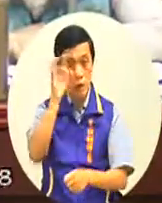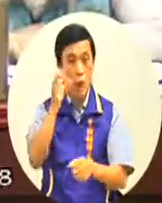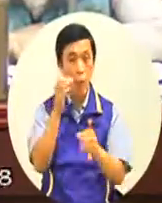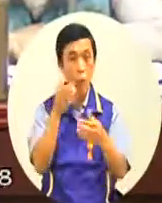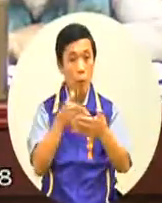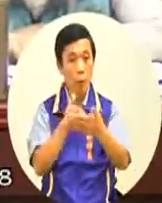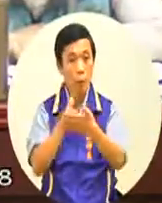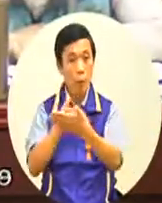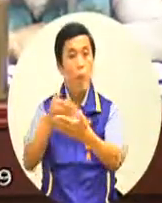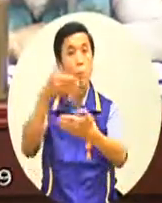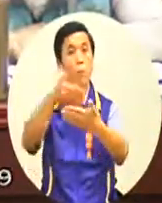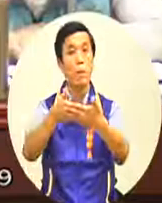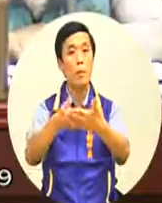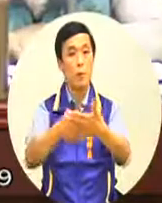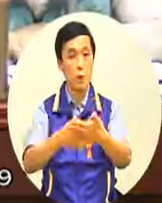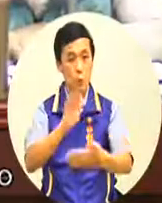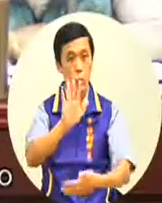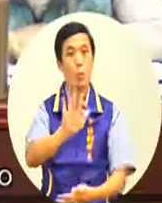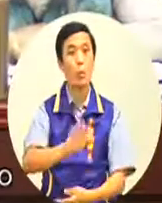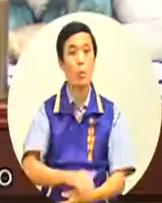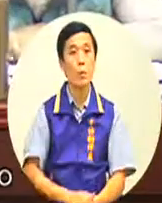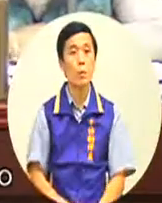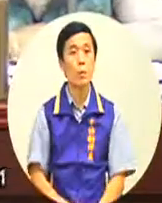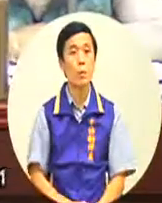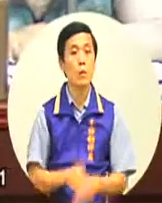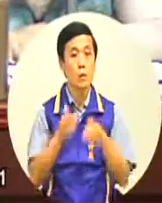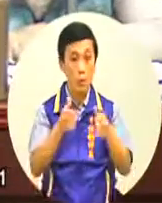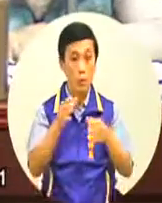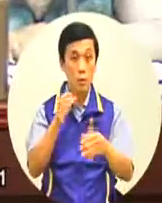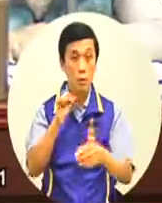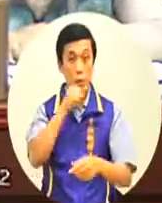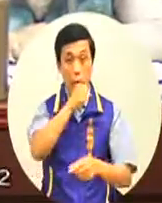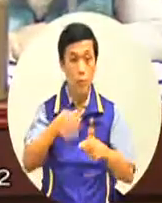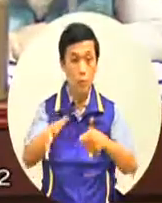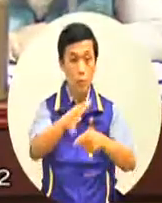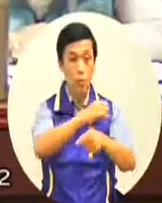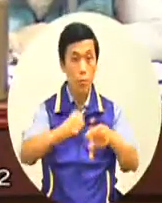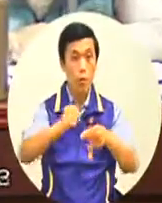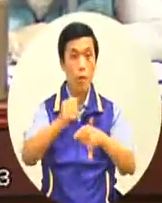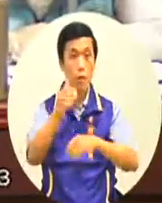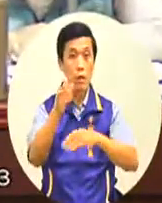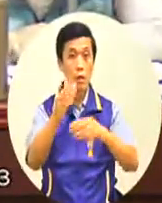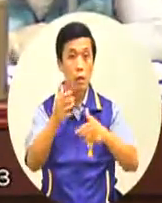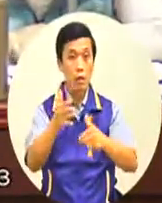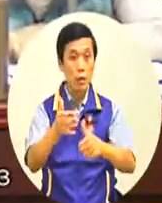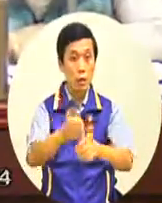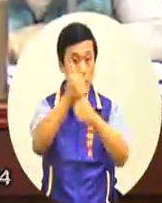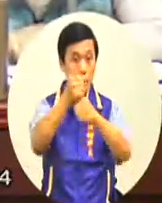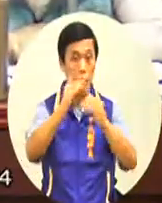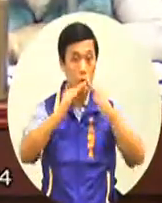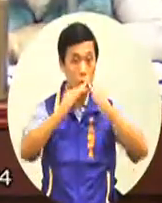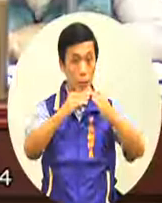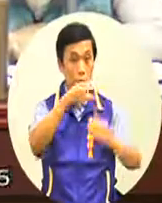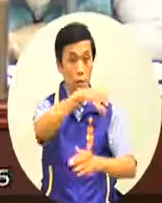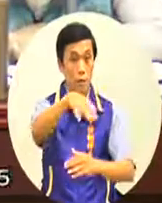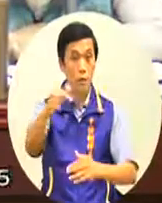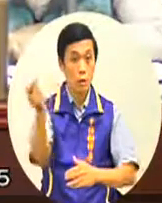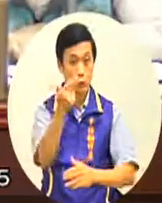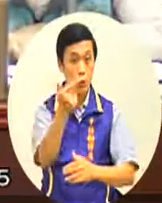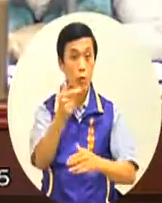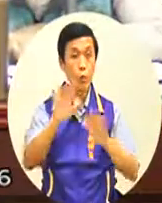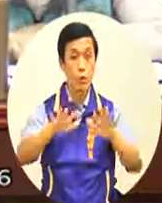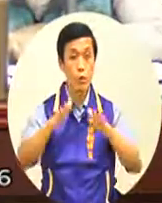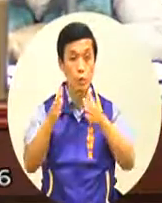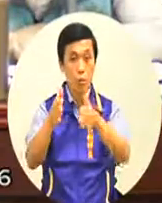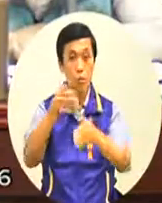较趋缓的。那其实在整个全国来看，六都来看的话，其实青年在所有的就业人口青